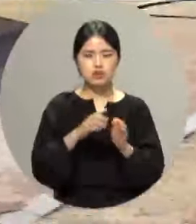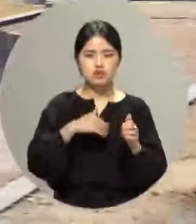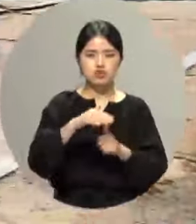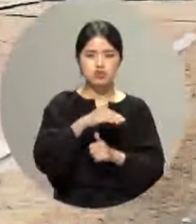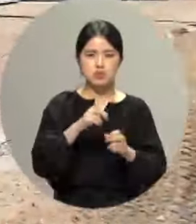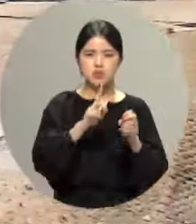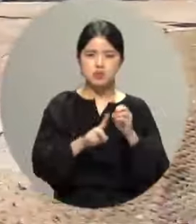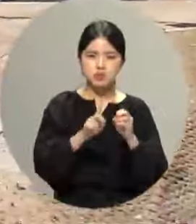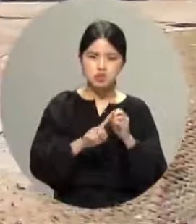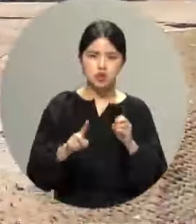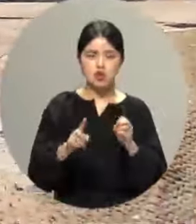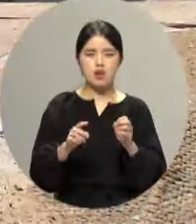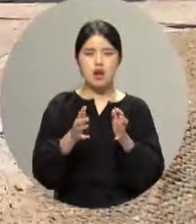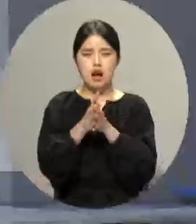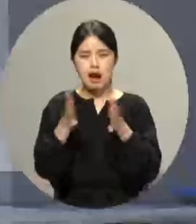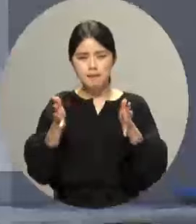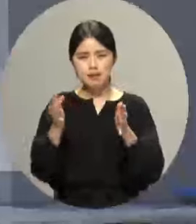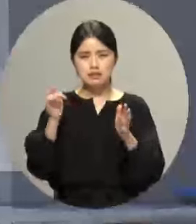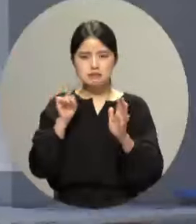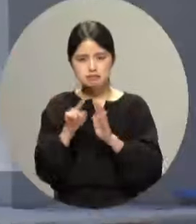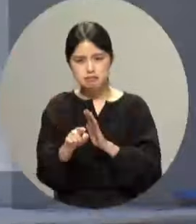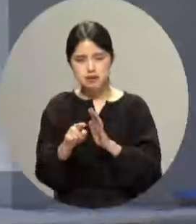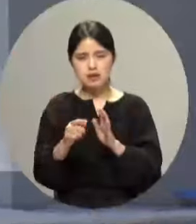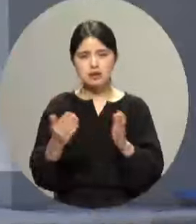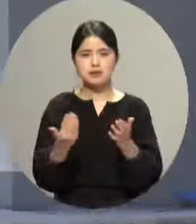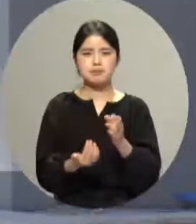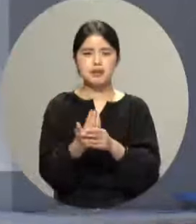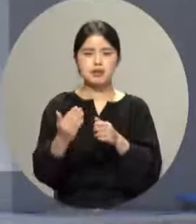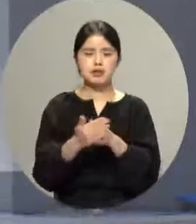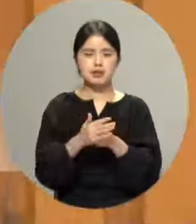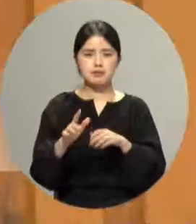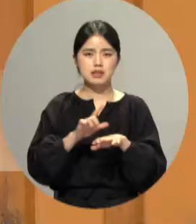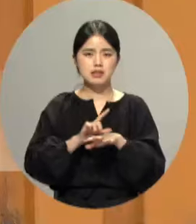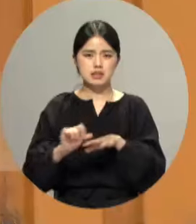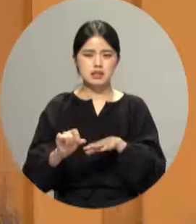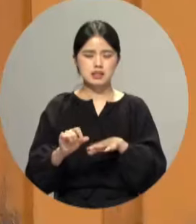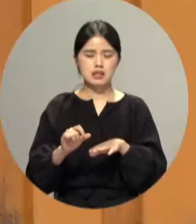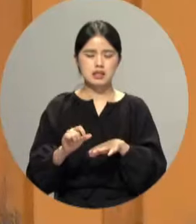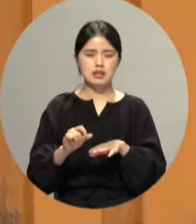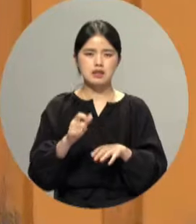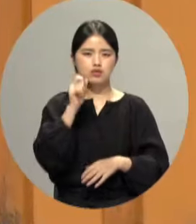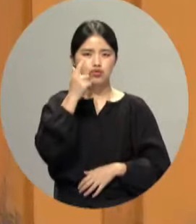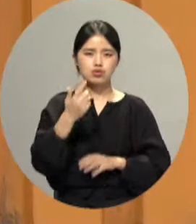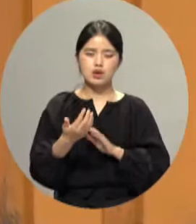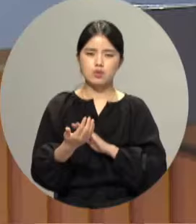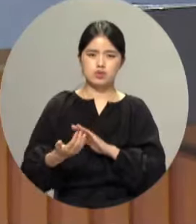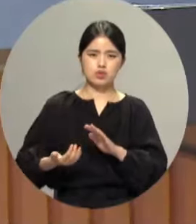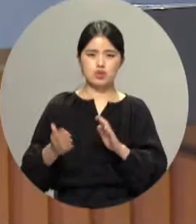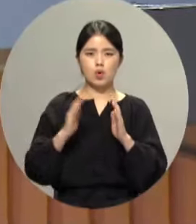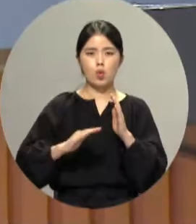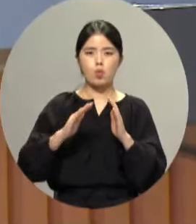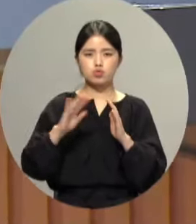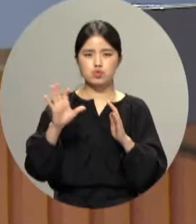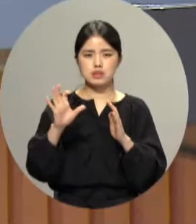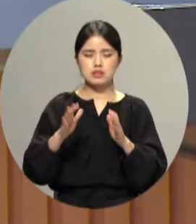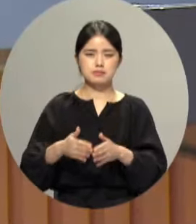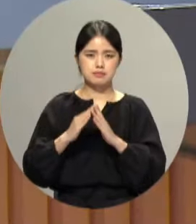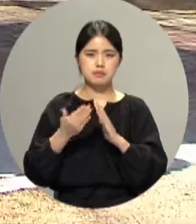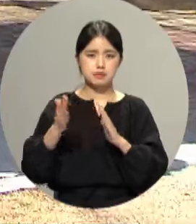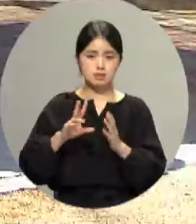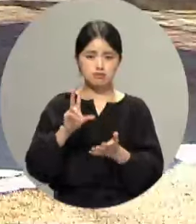위해 두드리는 상황이 벌어지자 지자체가 반년 전에 공중 화장실을 설치했지만 문제가 여전한